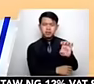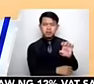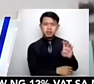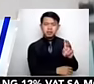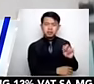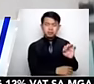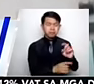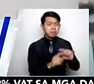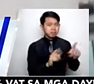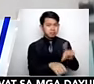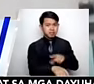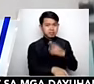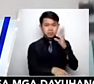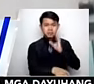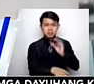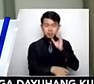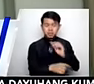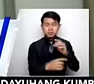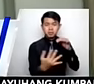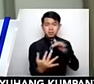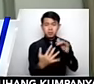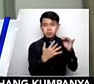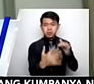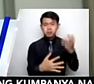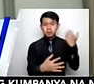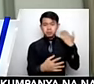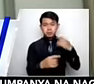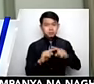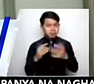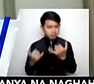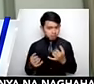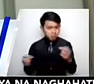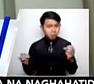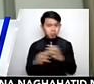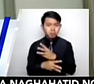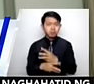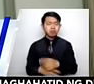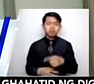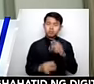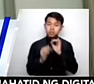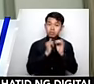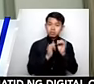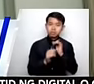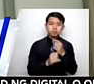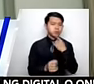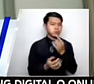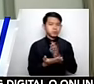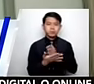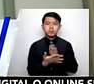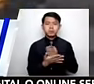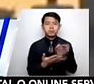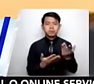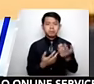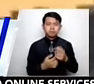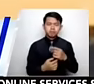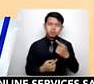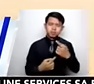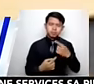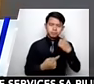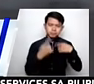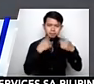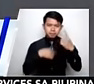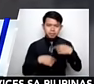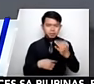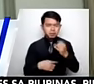ngayon habang ini-interview ko siya naiiyak po lang ako sir Kasi syempre hindi mo akalain na ganito yung sitwasyon